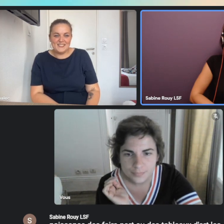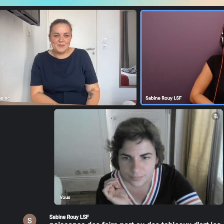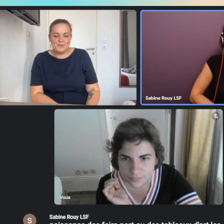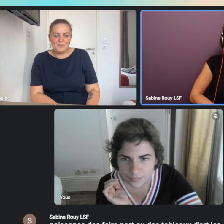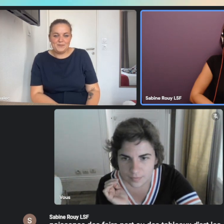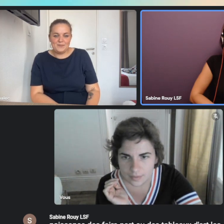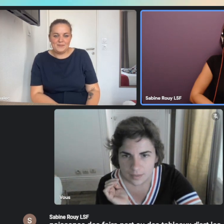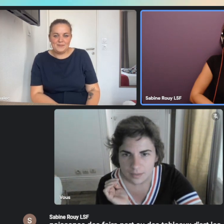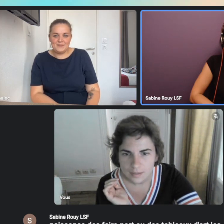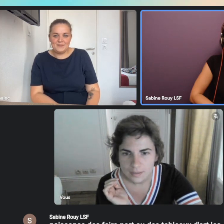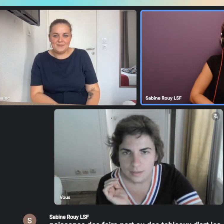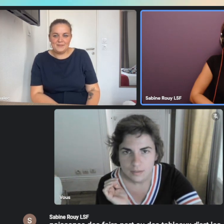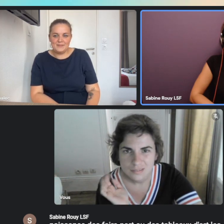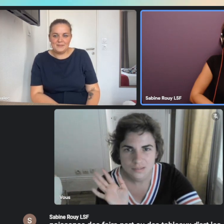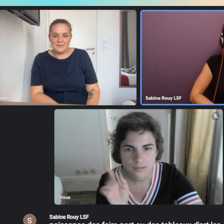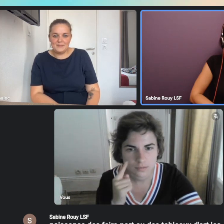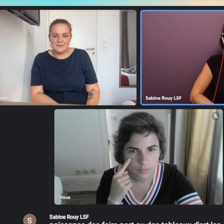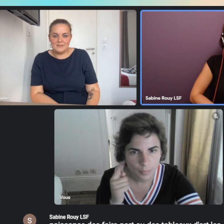Alors,